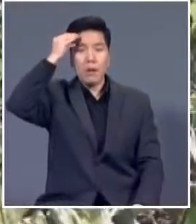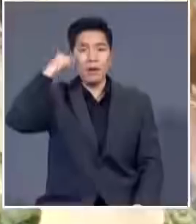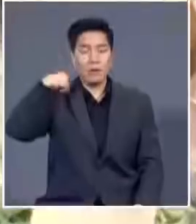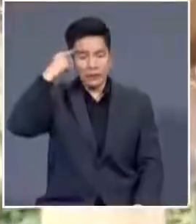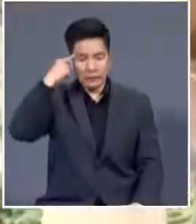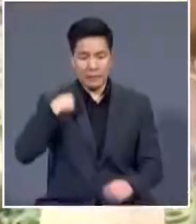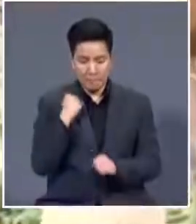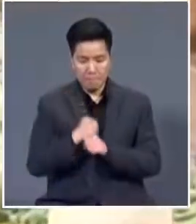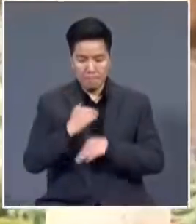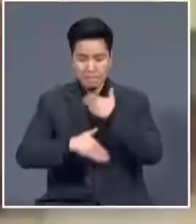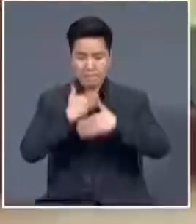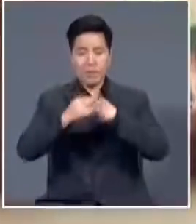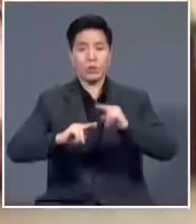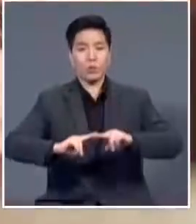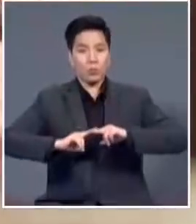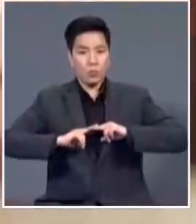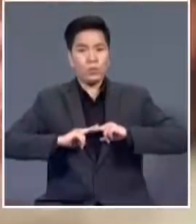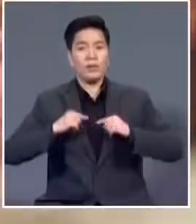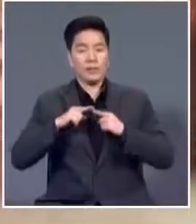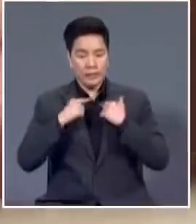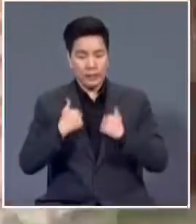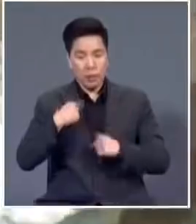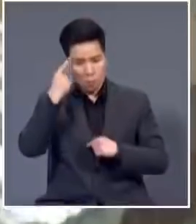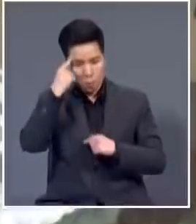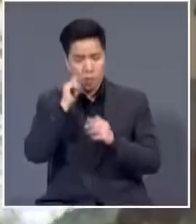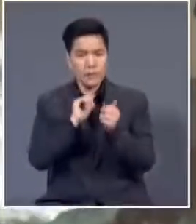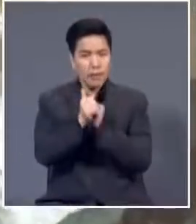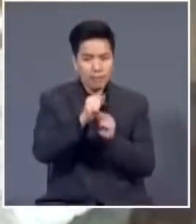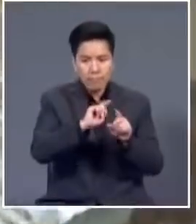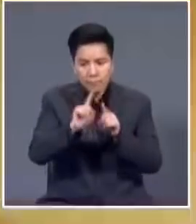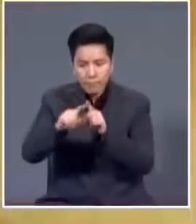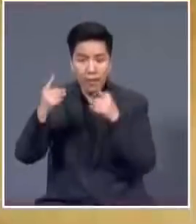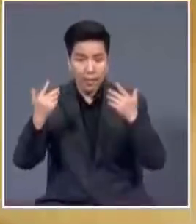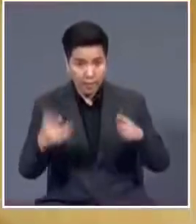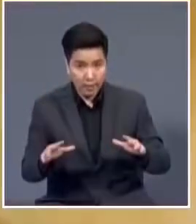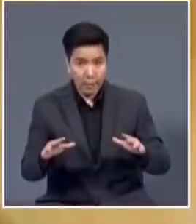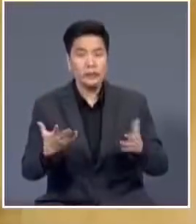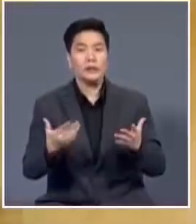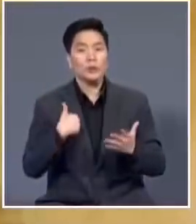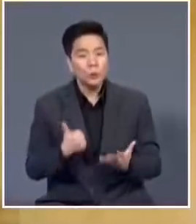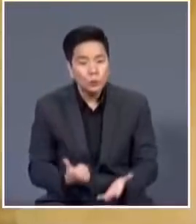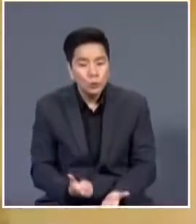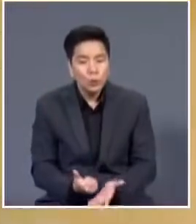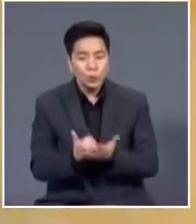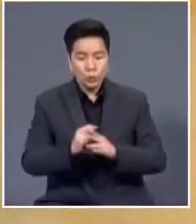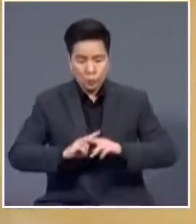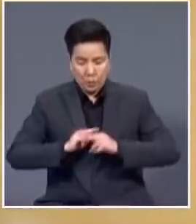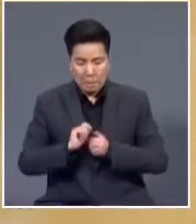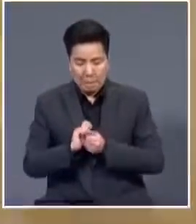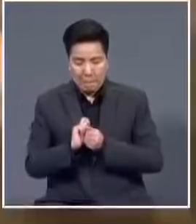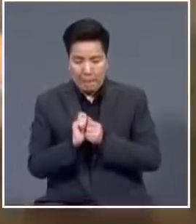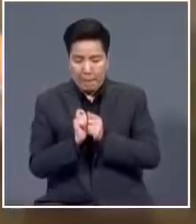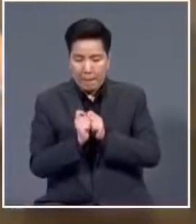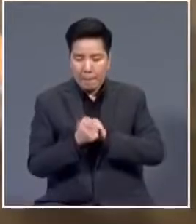อบตกกระแสการพัฒนาประเทศหรือรู้เท่าทันแล้วเราก็จะช่วยให้เกิดการปรับตัวได้ทัน